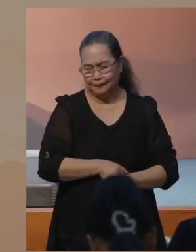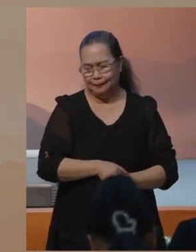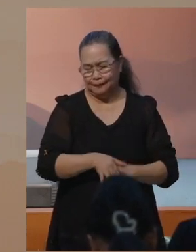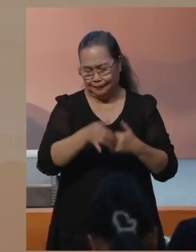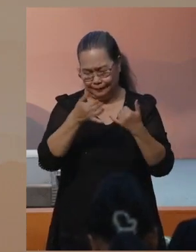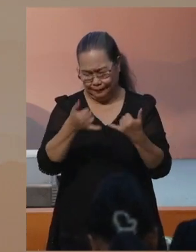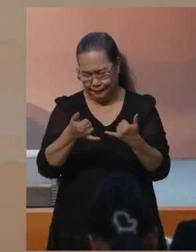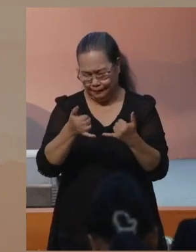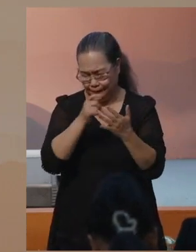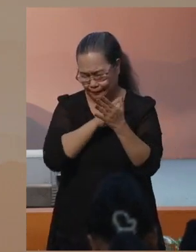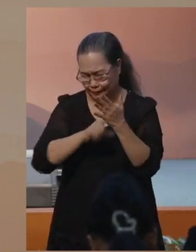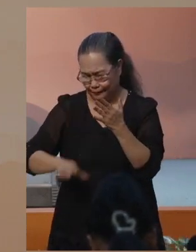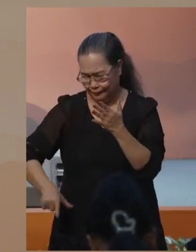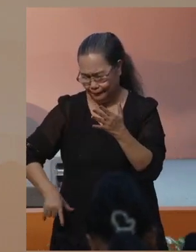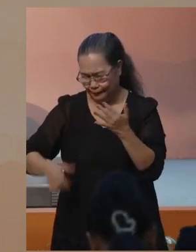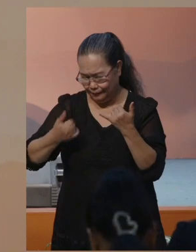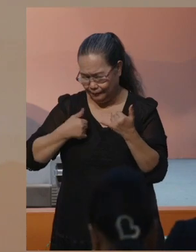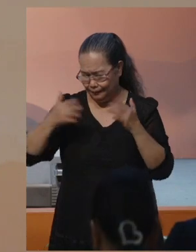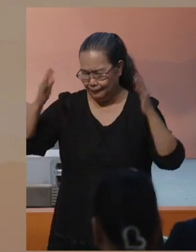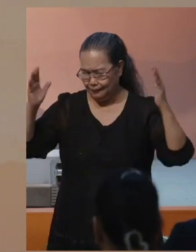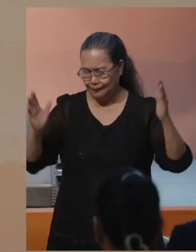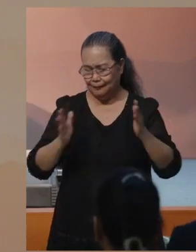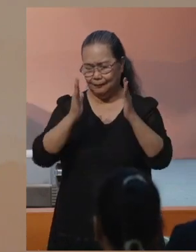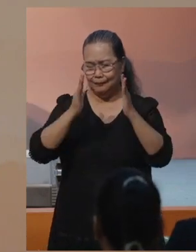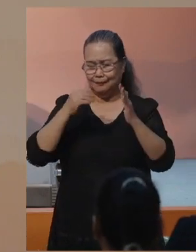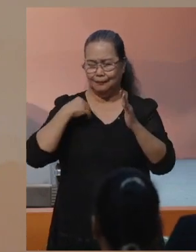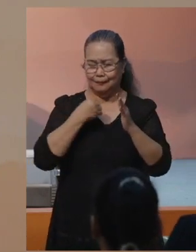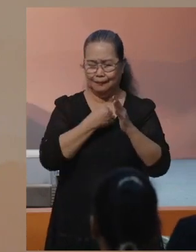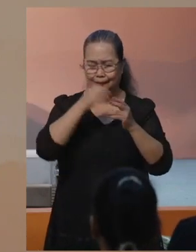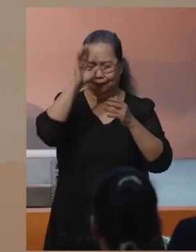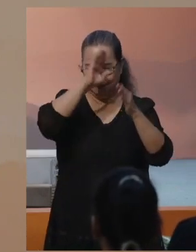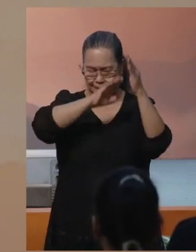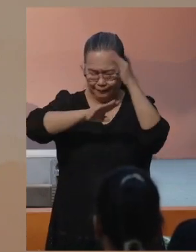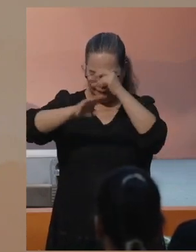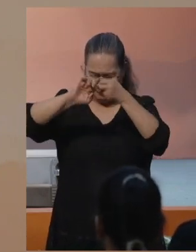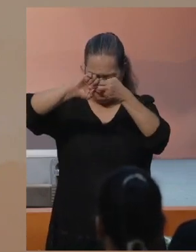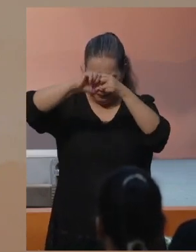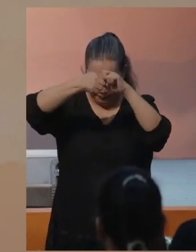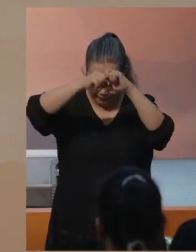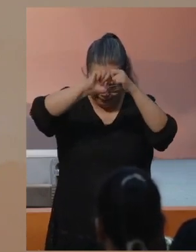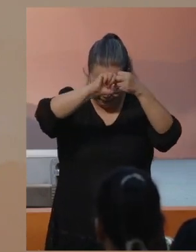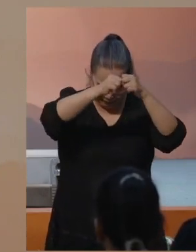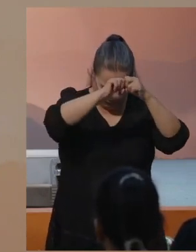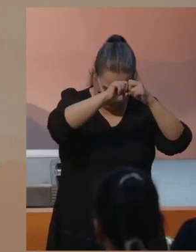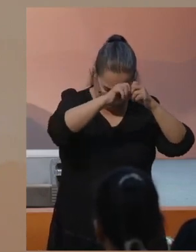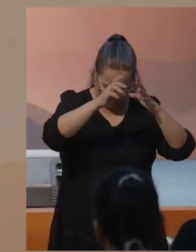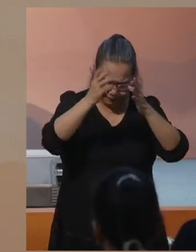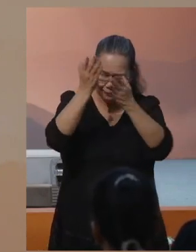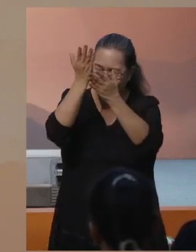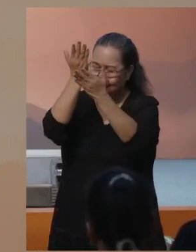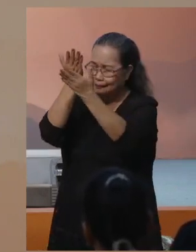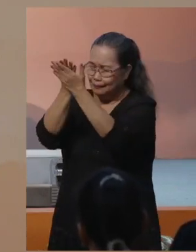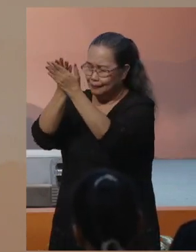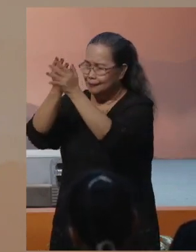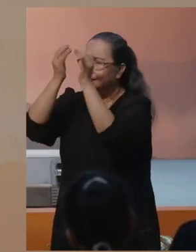Ngayon, Panginoon, sa pagharap namin sa aming mga pagsubok, gayon din ang aming hiling sa